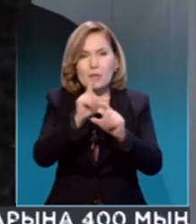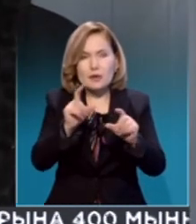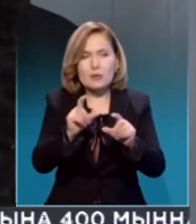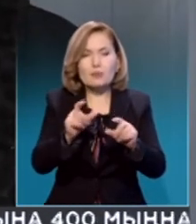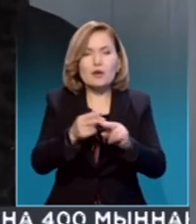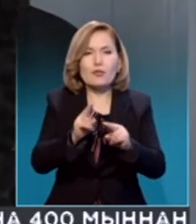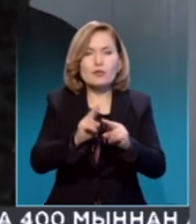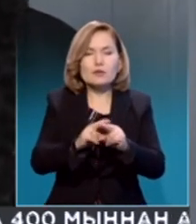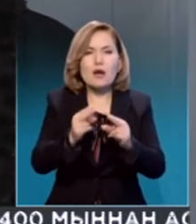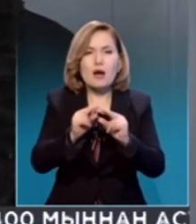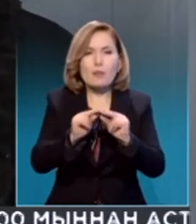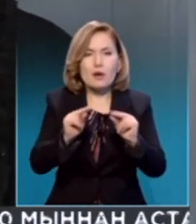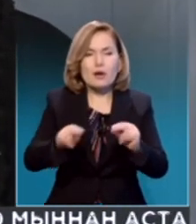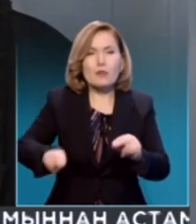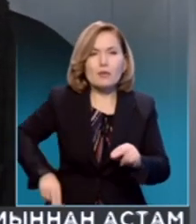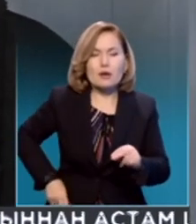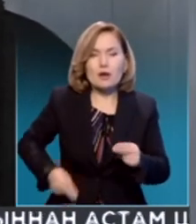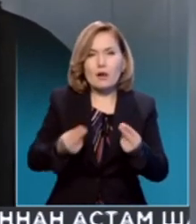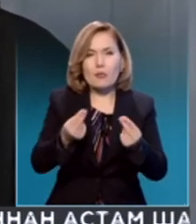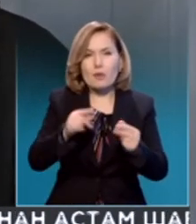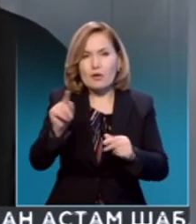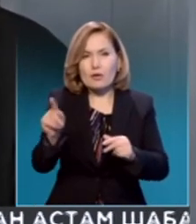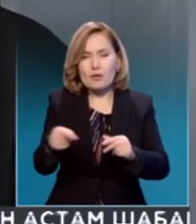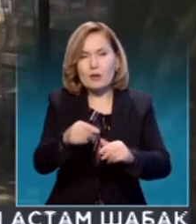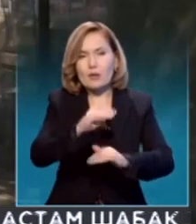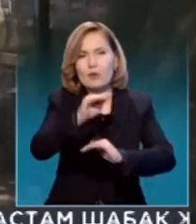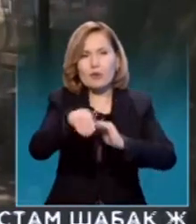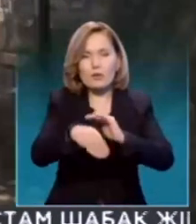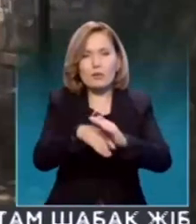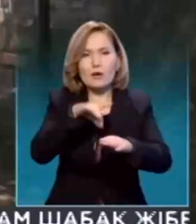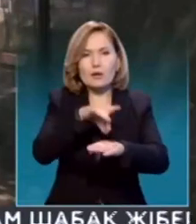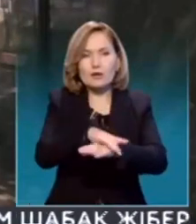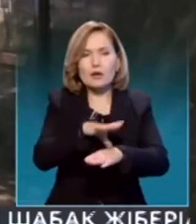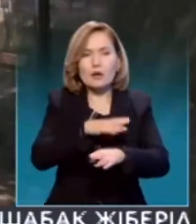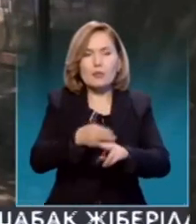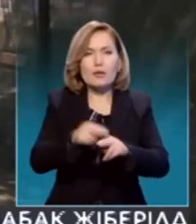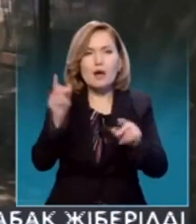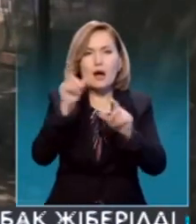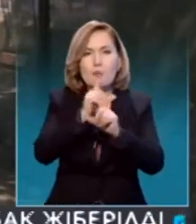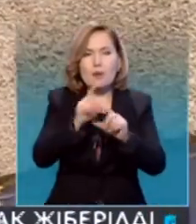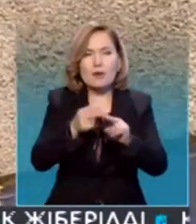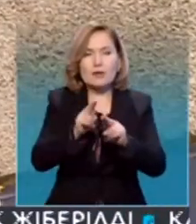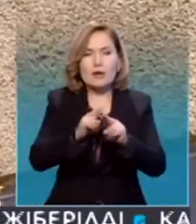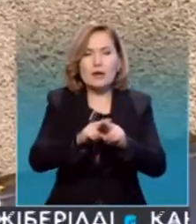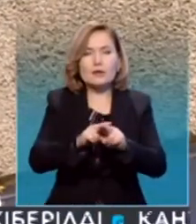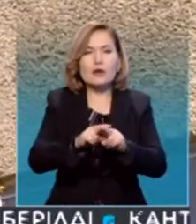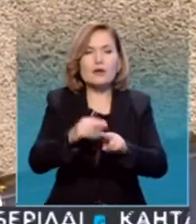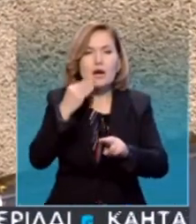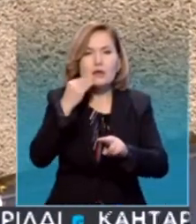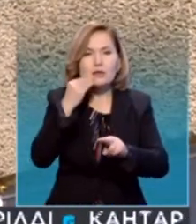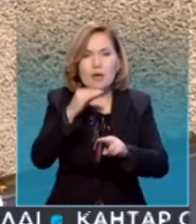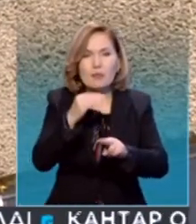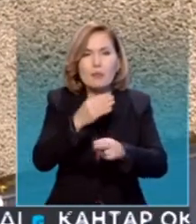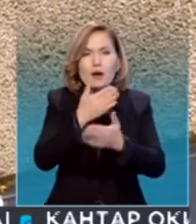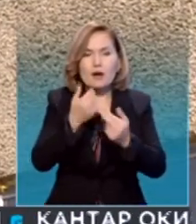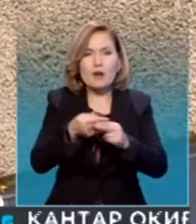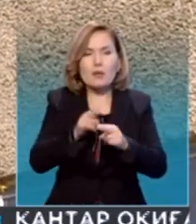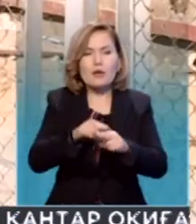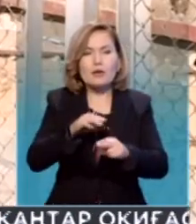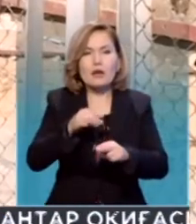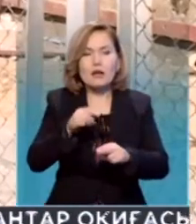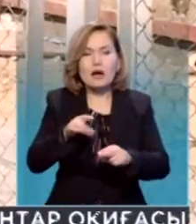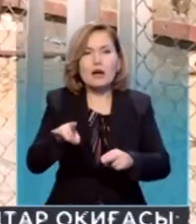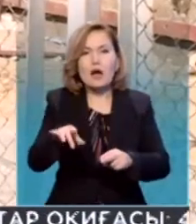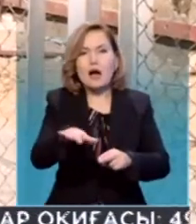Интеграциялық жүйені енгізуді қазір жолға алып жатырмыз. Өңірде білім беру нысандарының сапасыздығы да өткір тұр. Мысалы, Талғар